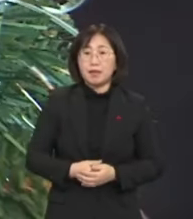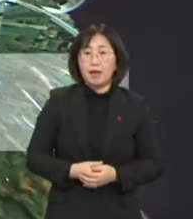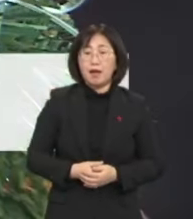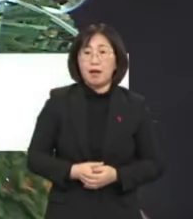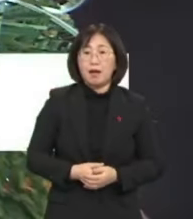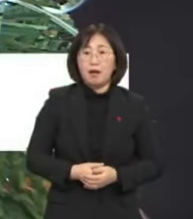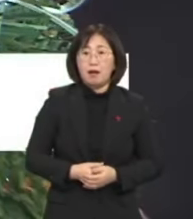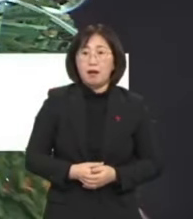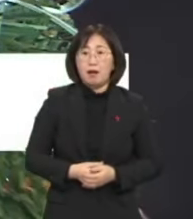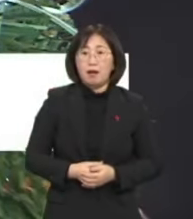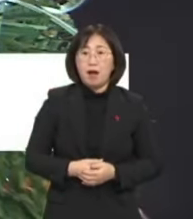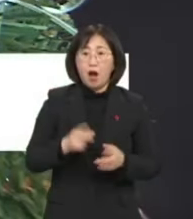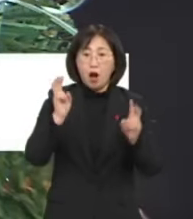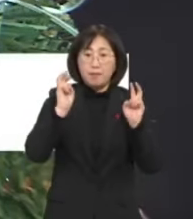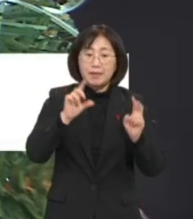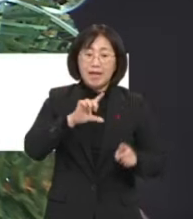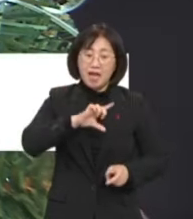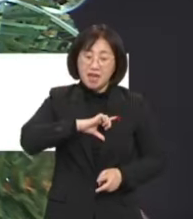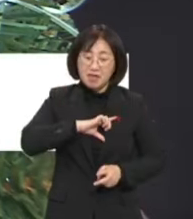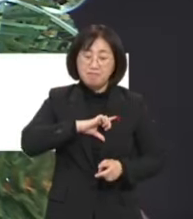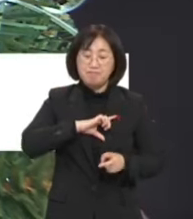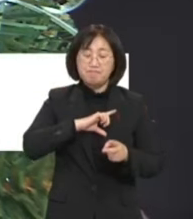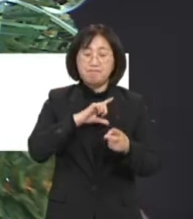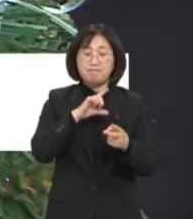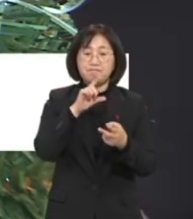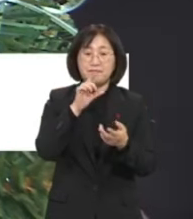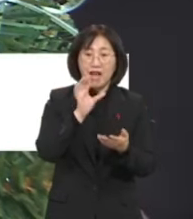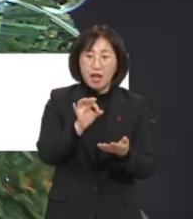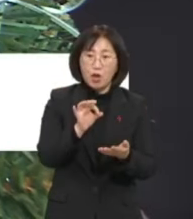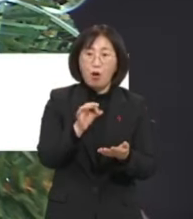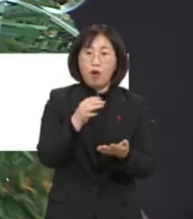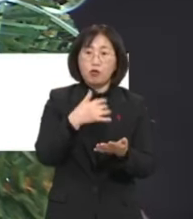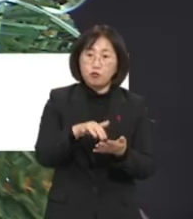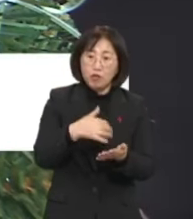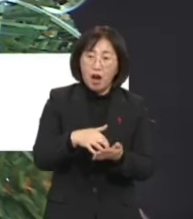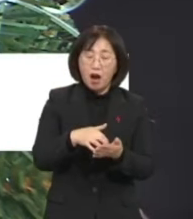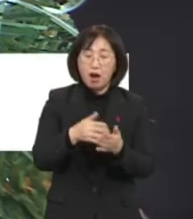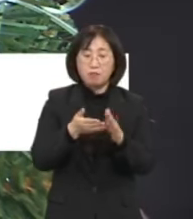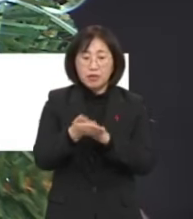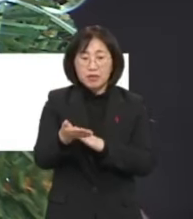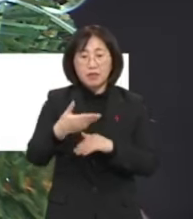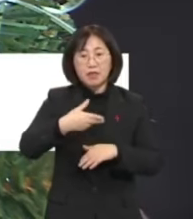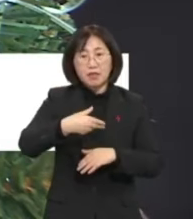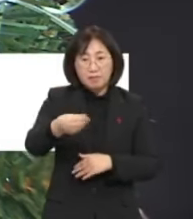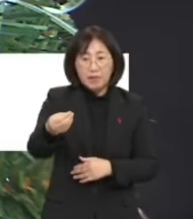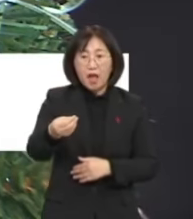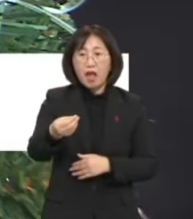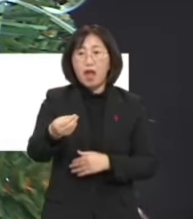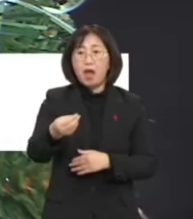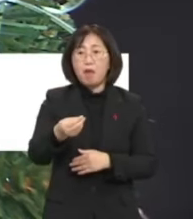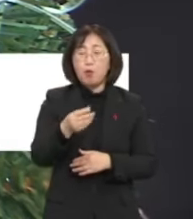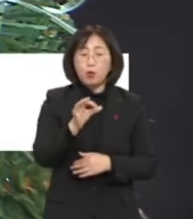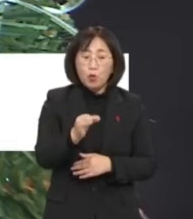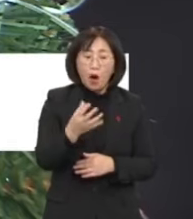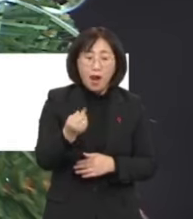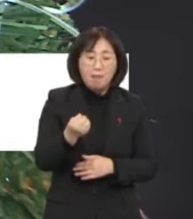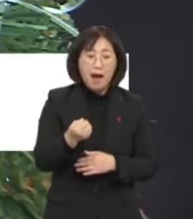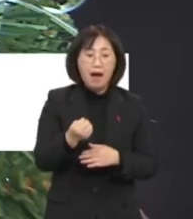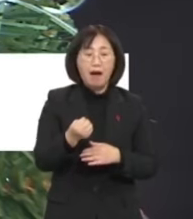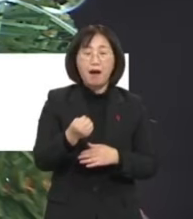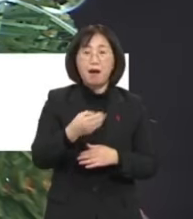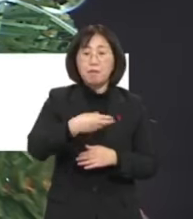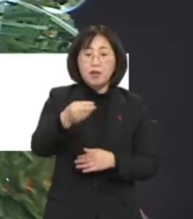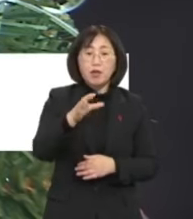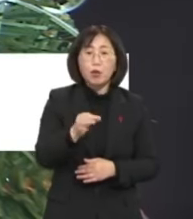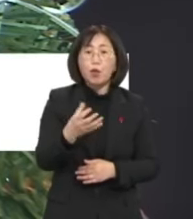명의 가격과 그 수량과 프린터 임대나 복사 임대 같은 수량과 단가까지 다 들어가